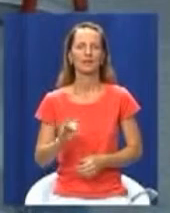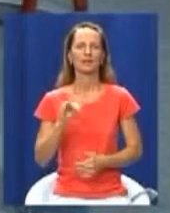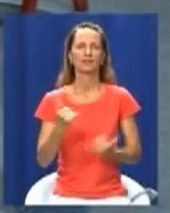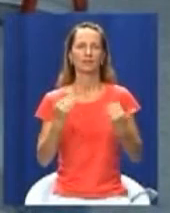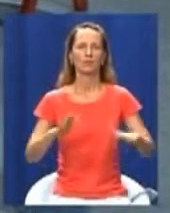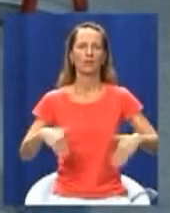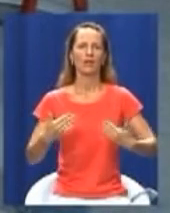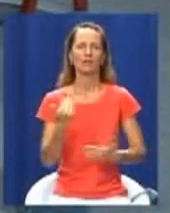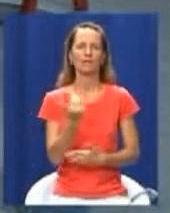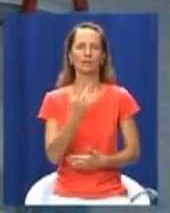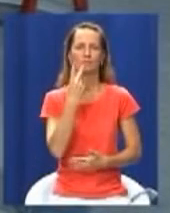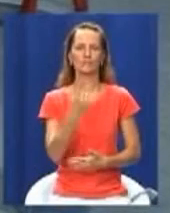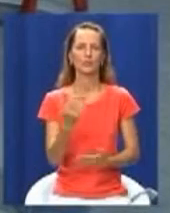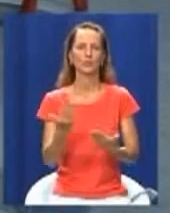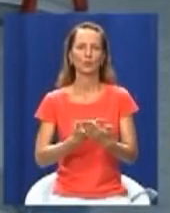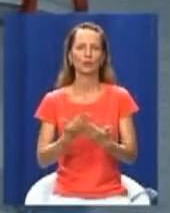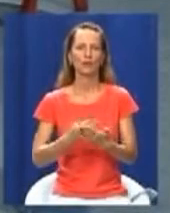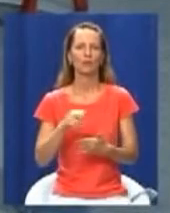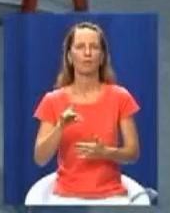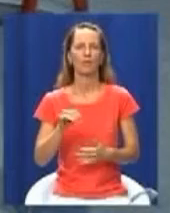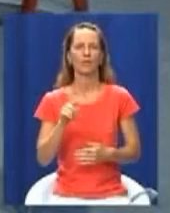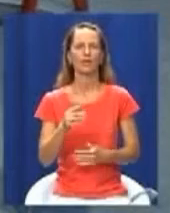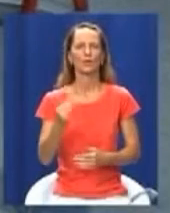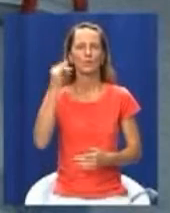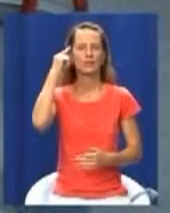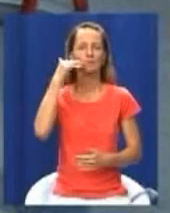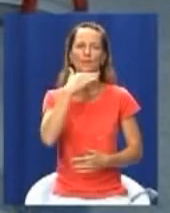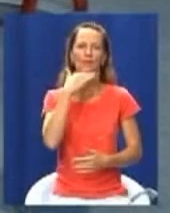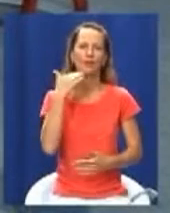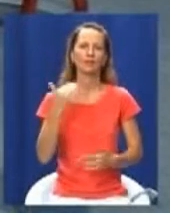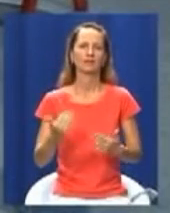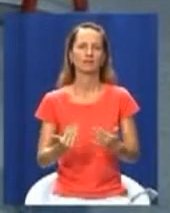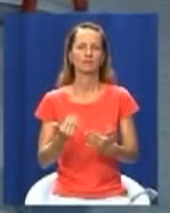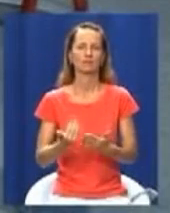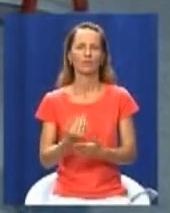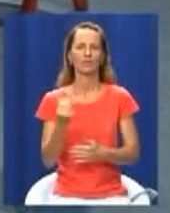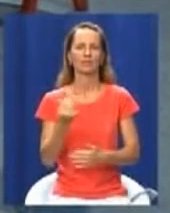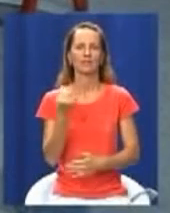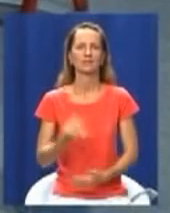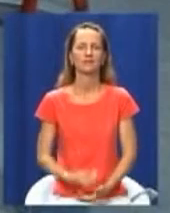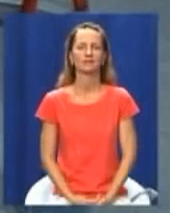зараз пропонуємо вам подивитися сюжет про нього і дізнатися багато-багато цікавого.